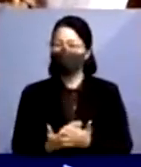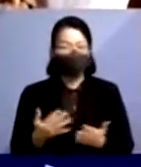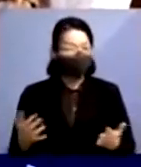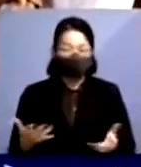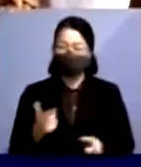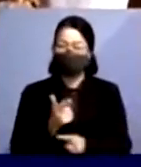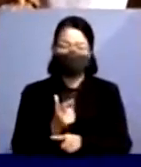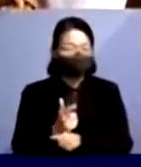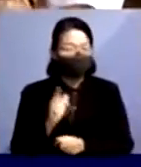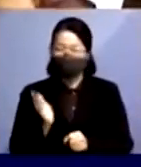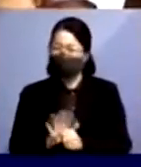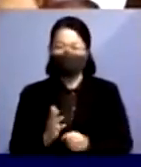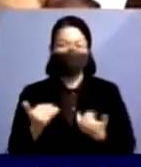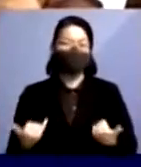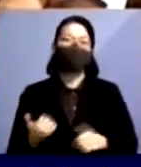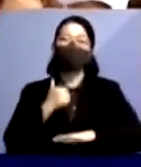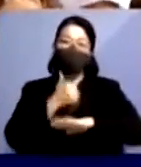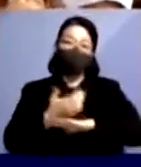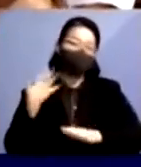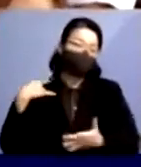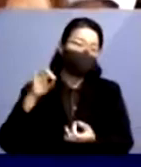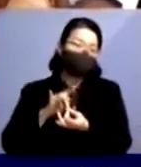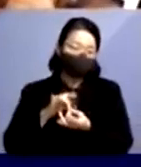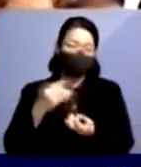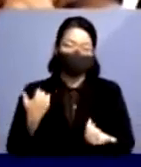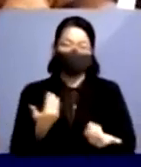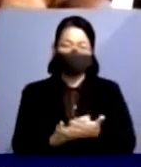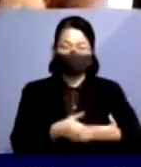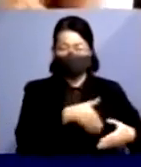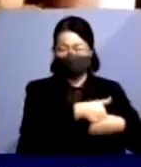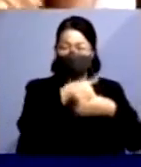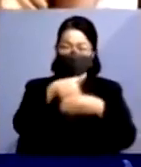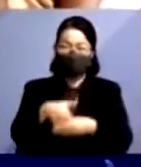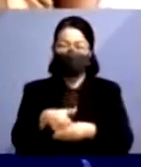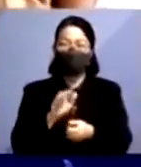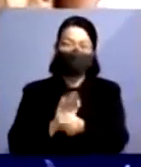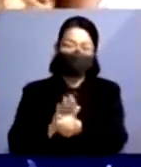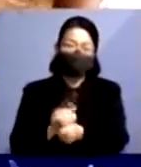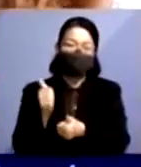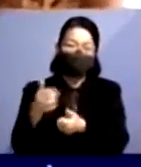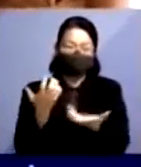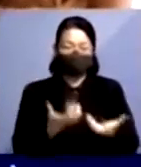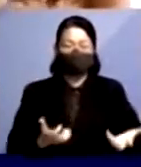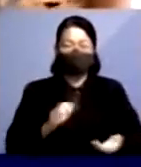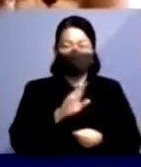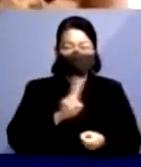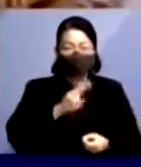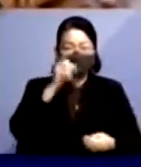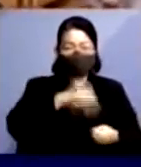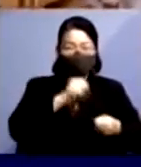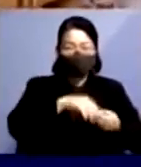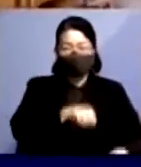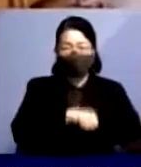านผู้ว่าราชการจังหวัดสุโขทัยเองเนี่ยก็ได้มอบเงินส่งเคราะห์แล้วก็มอบถุงยังชีพถุงยังชีพเนี่ยมีชื่อด้วยนะ